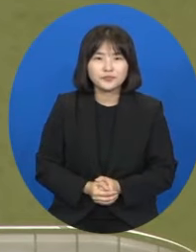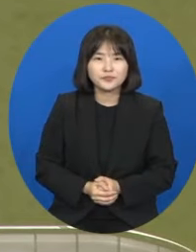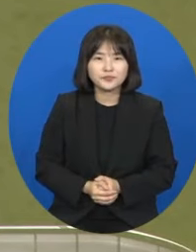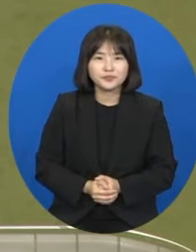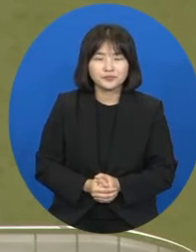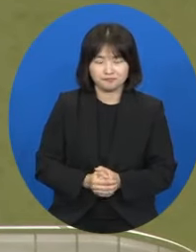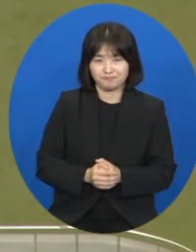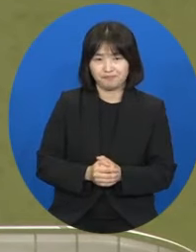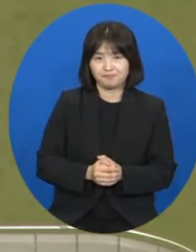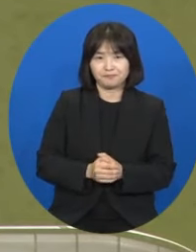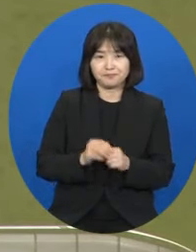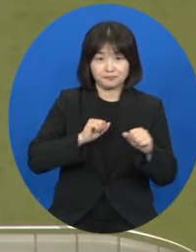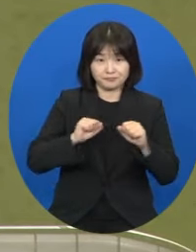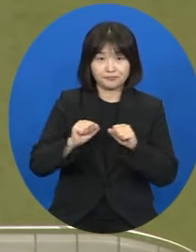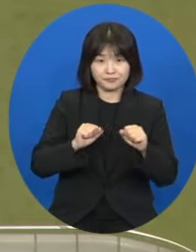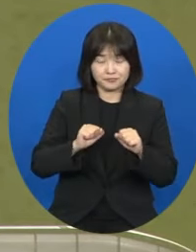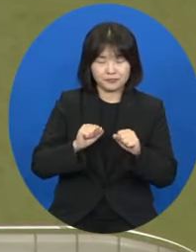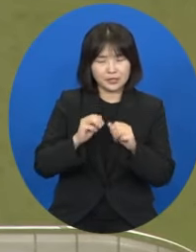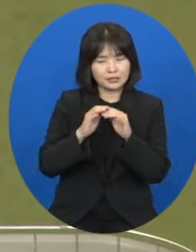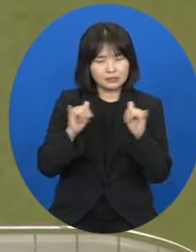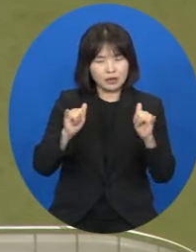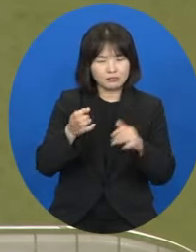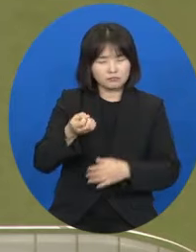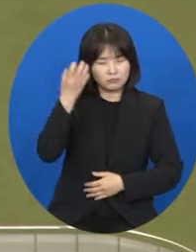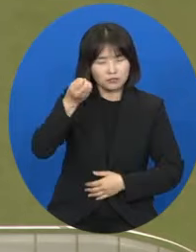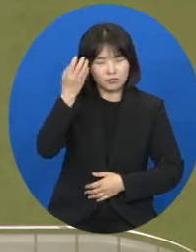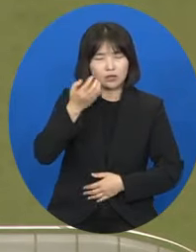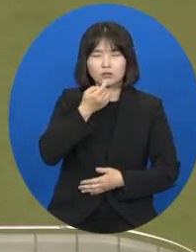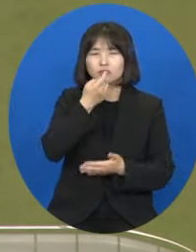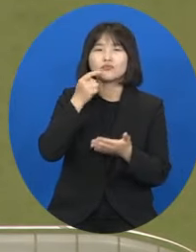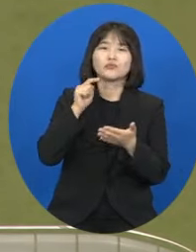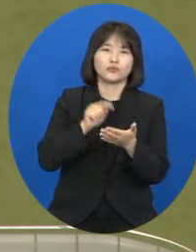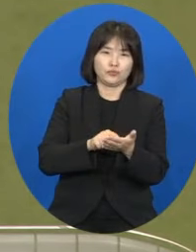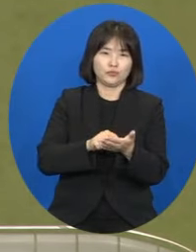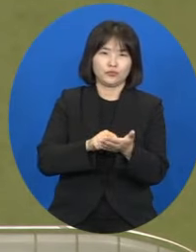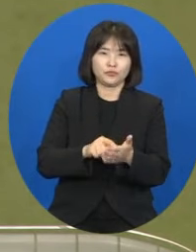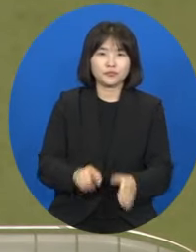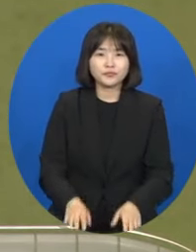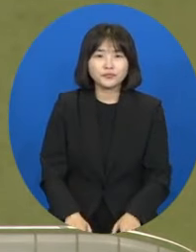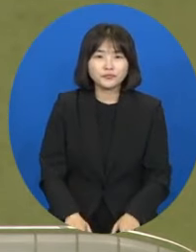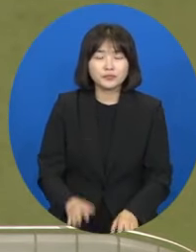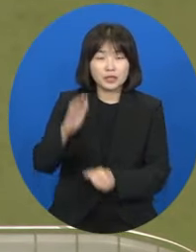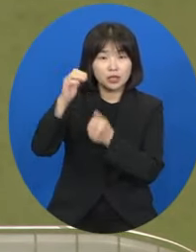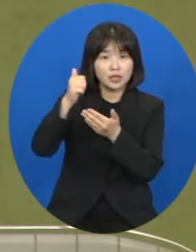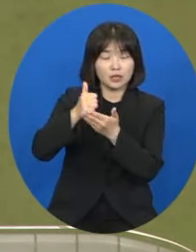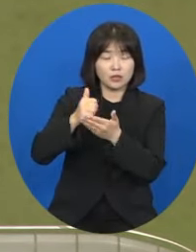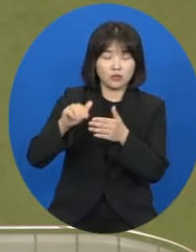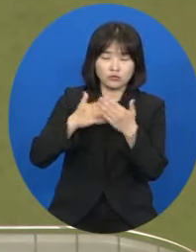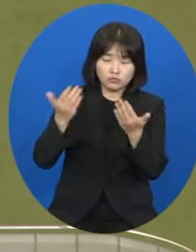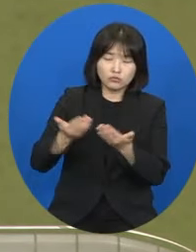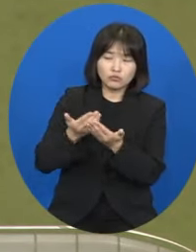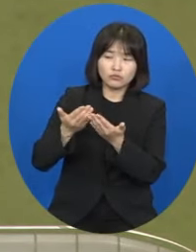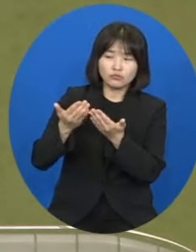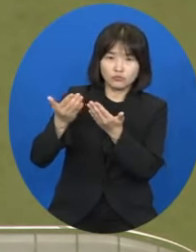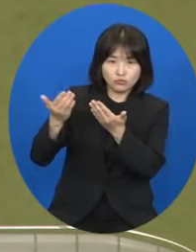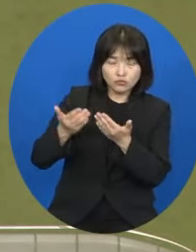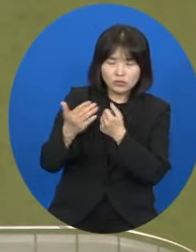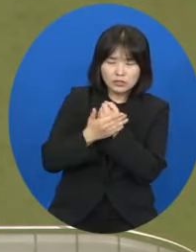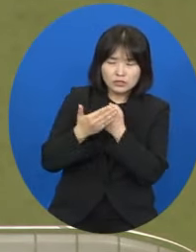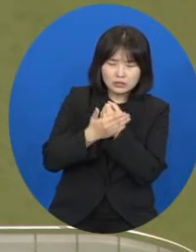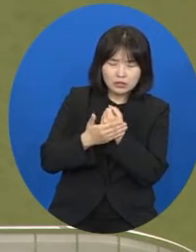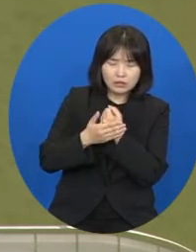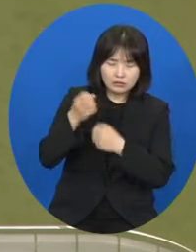한 것입니다. 사람은 망각의 동물입니다. 자꾸 잊어버립니다. 하나님께서 우리에게 베푸신 은혜가 얼마나 큰지를